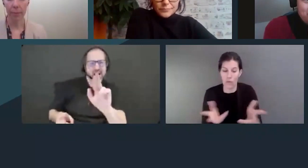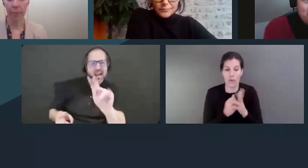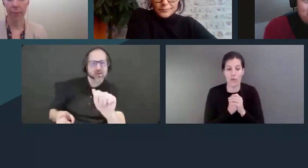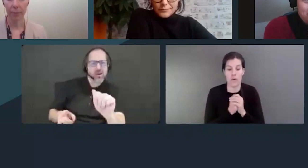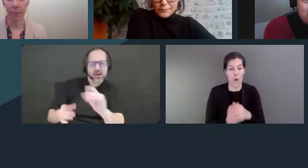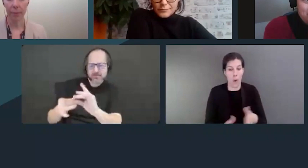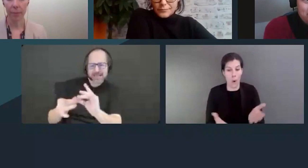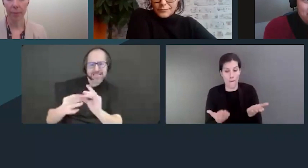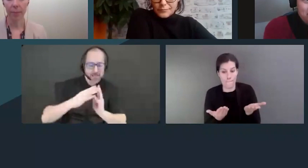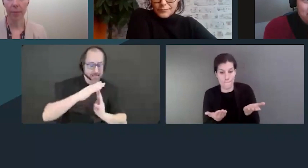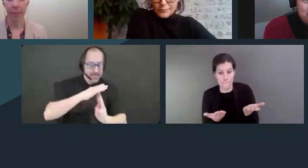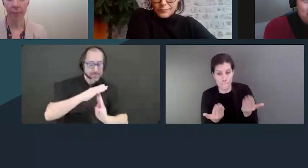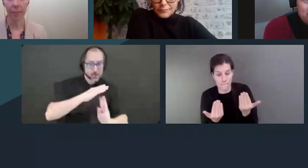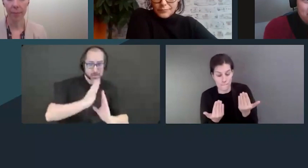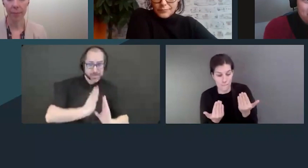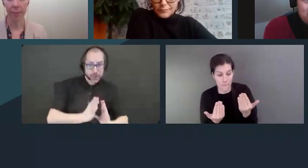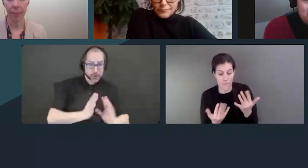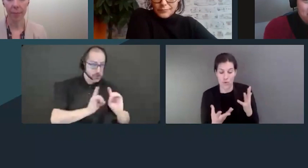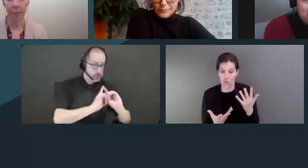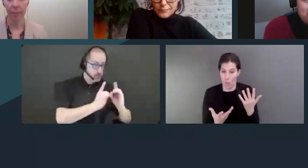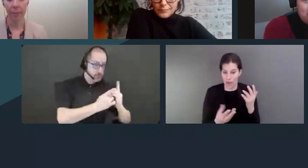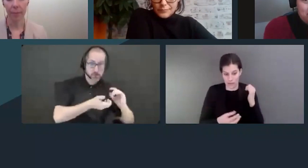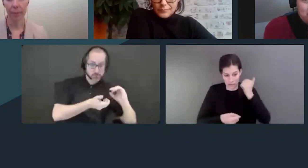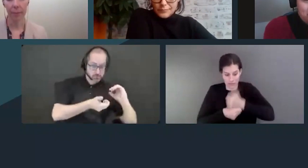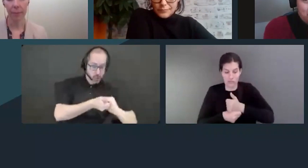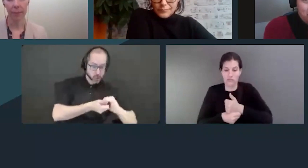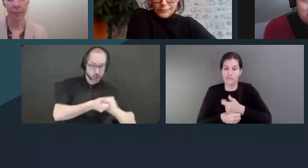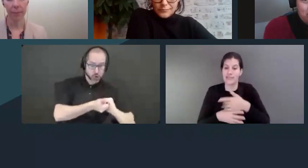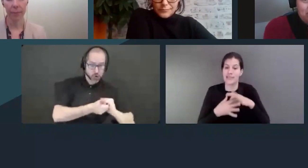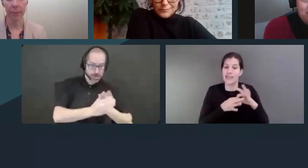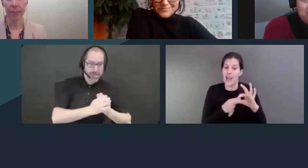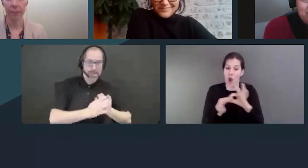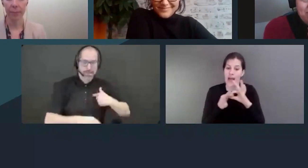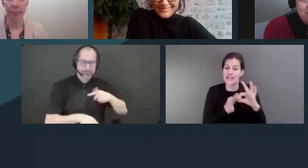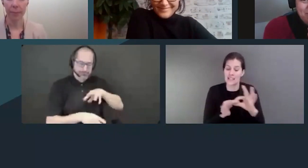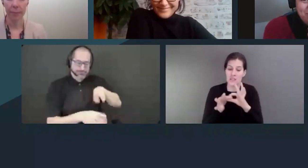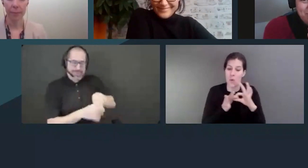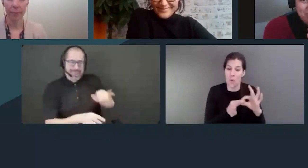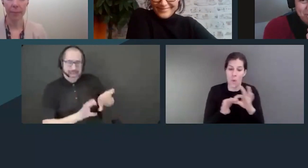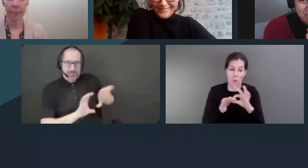aussi, qui font partie justement de ces outils. Et je pense que c'est le cas un peu partout.